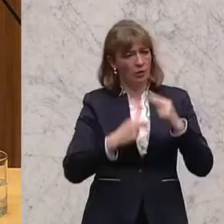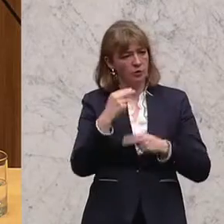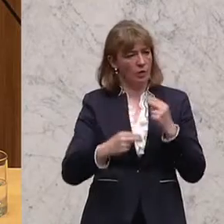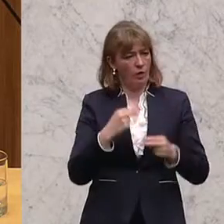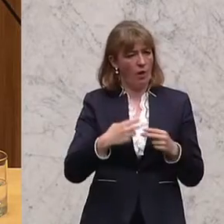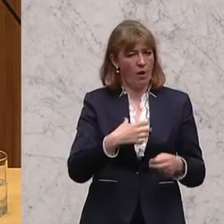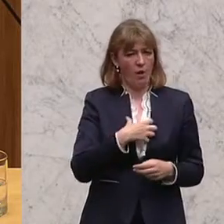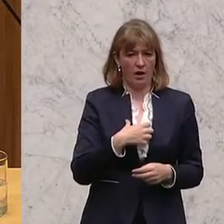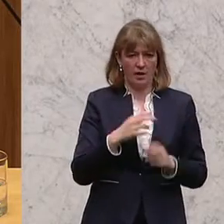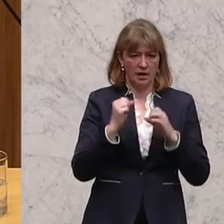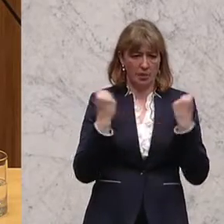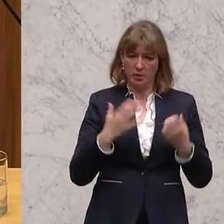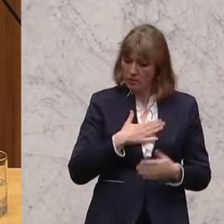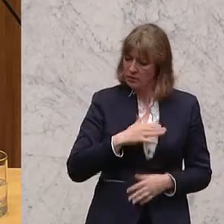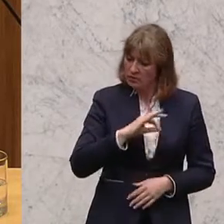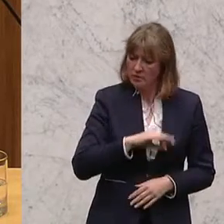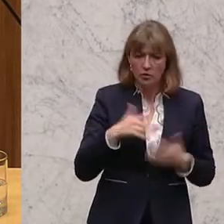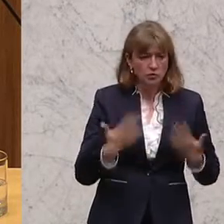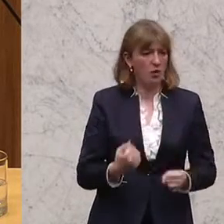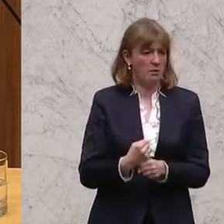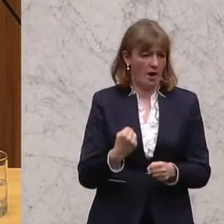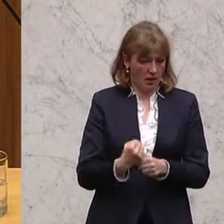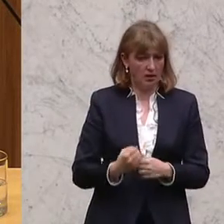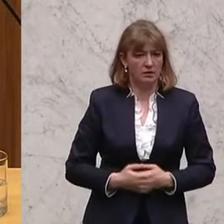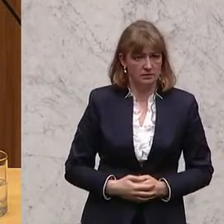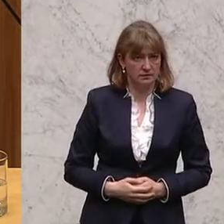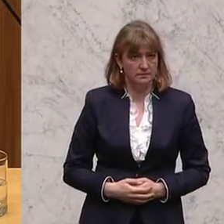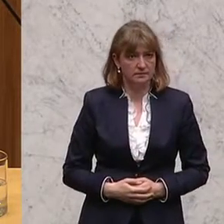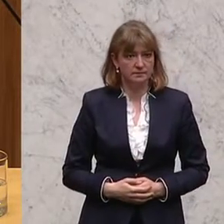Republik und es ist unsere Verpflichtung, das so zu tun.